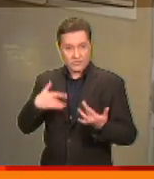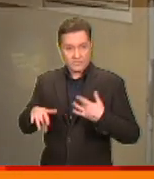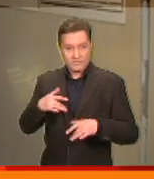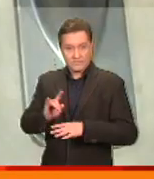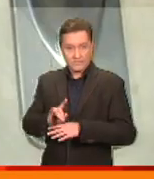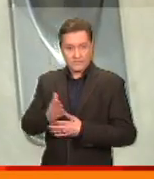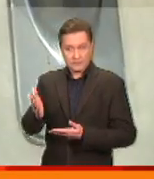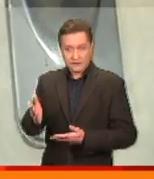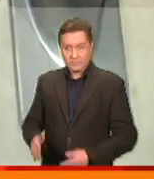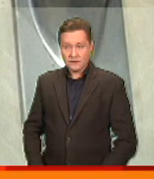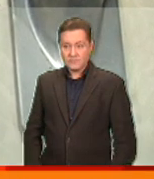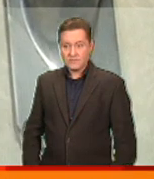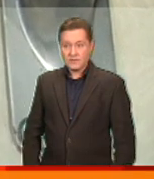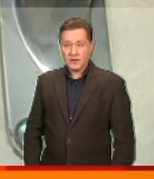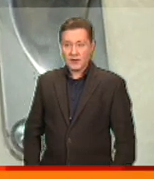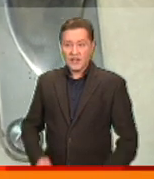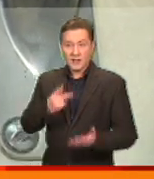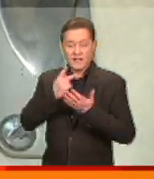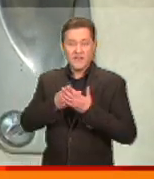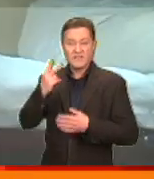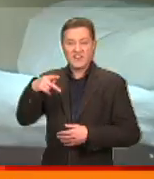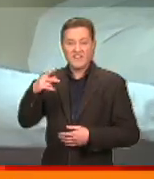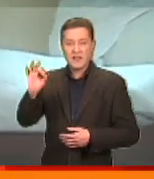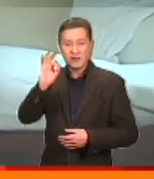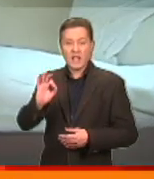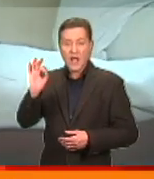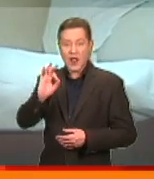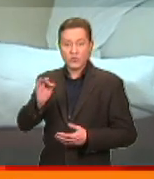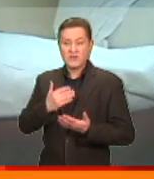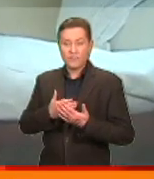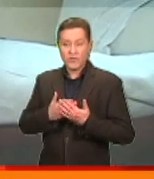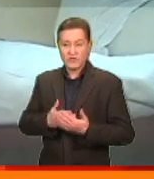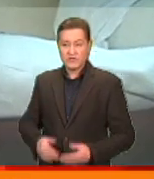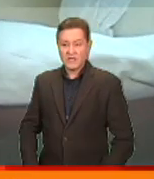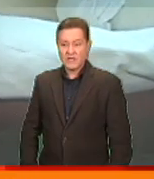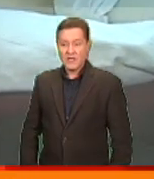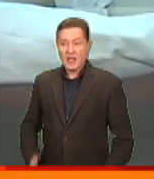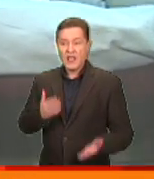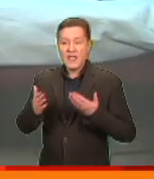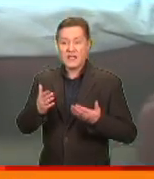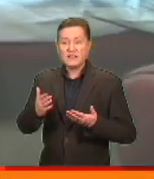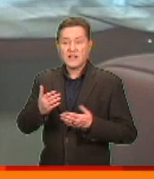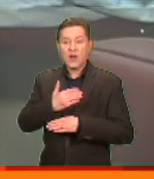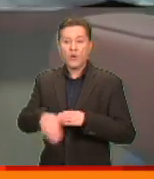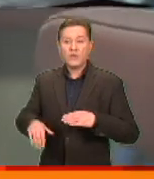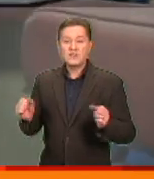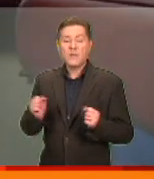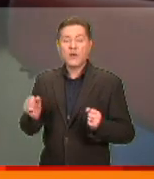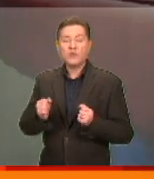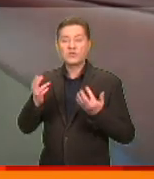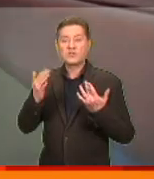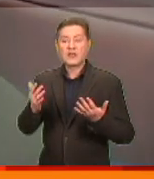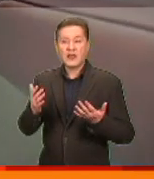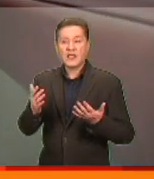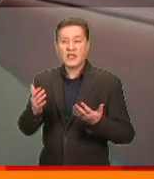да, всім не вгодиш. Ну, дивіться, 20 градусів почти. Ну, якщо на дворі сьогодні скільки морозу? То люди